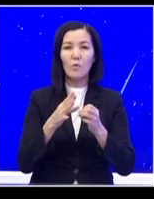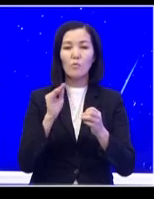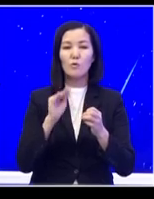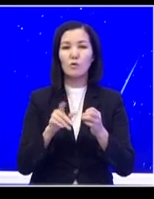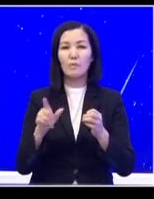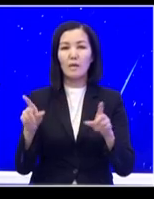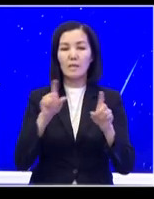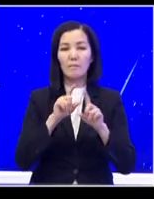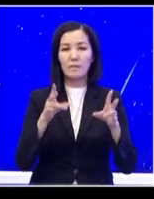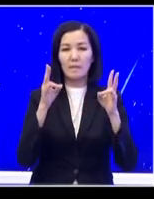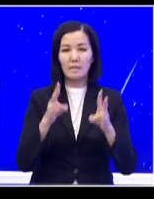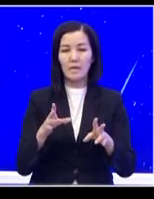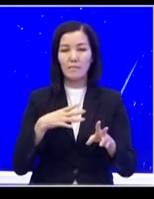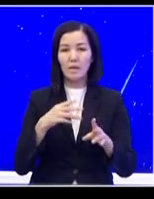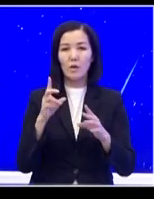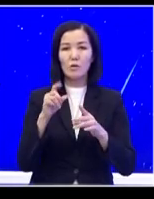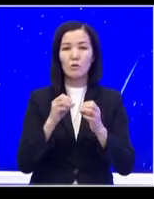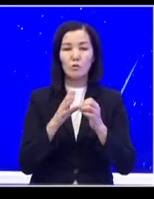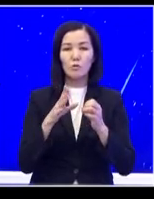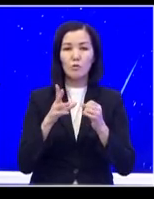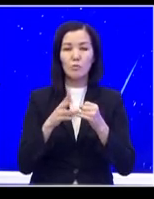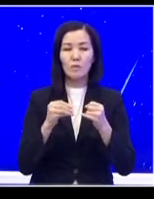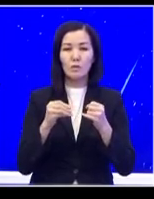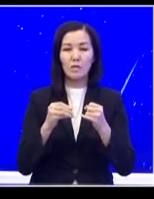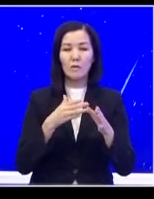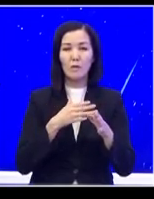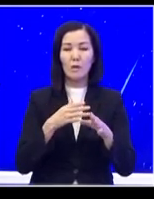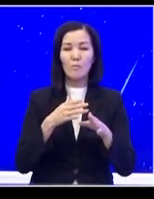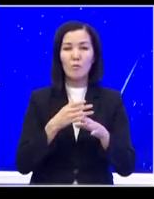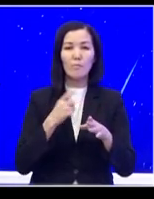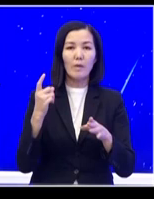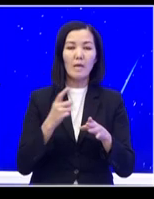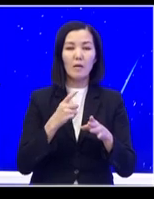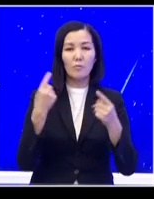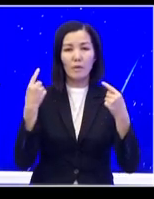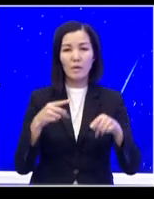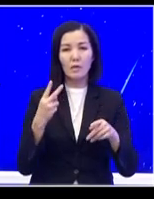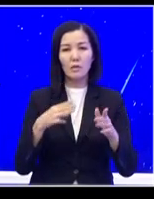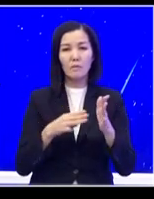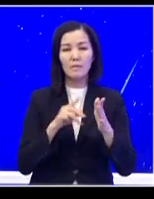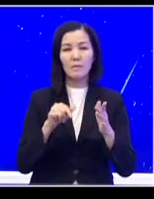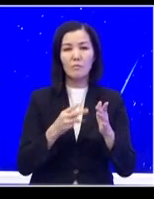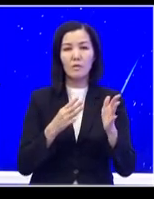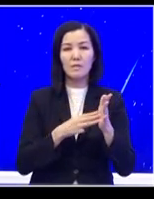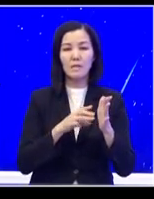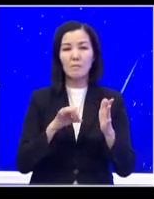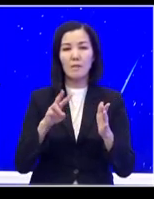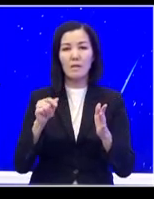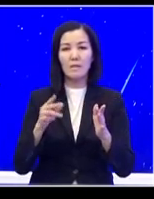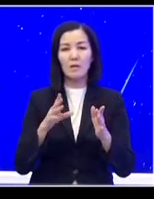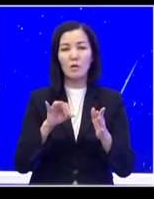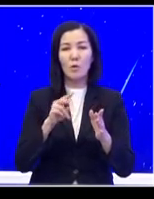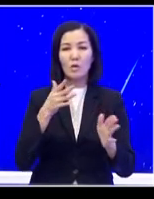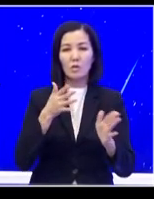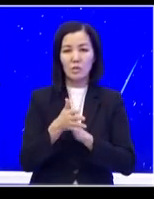аса нысан зақымдалған. 114 мың гектар егістік жер бөлініп, ел экономикасы 28,8 миллиард юань